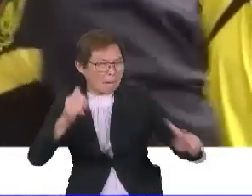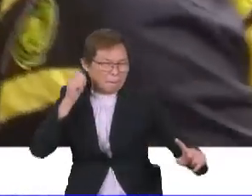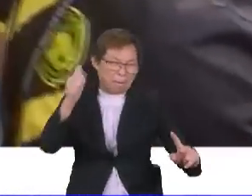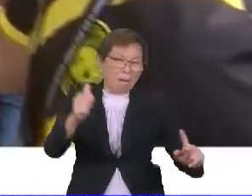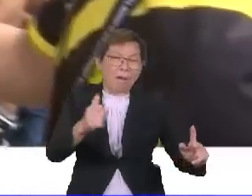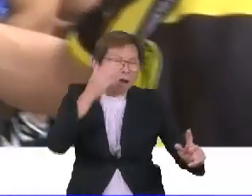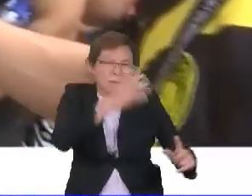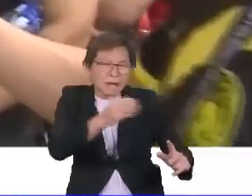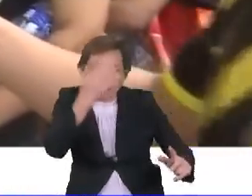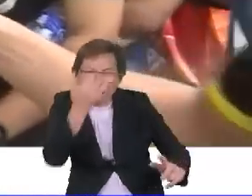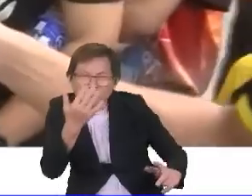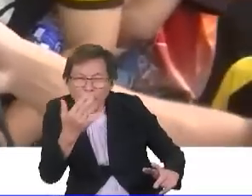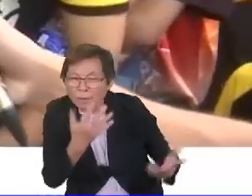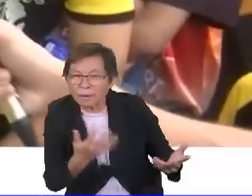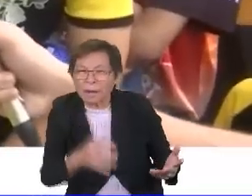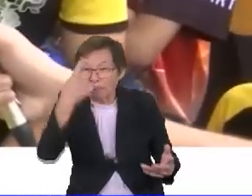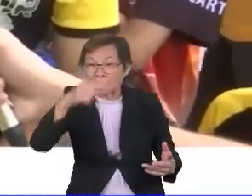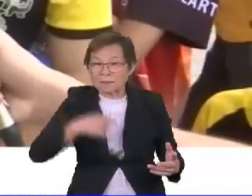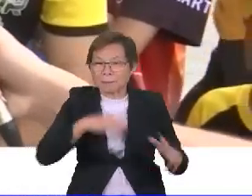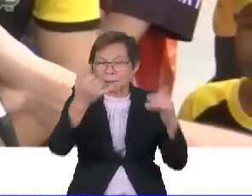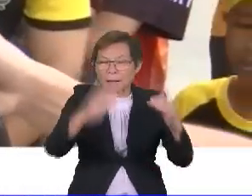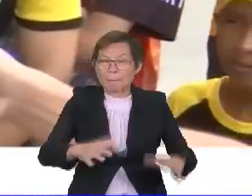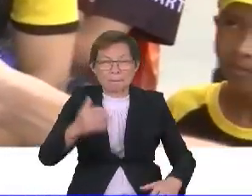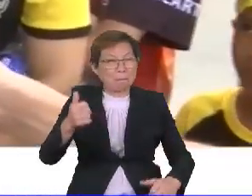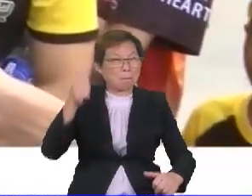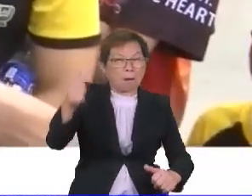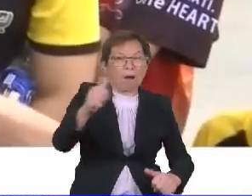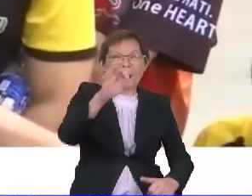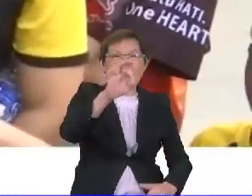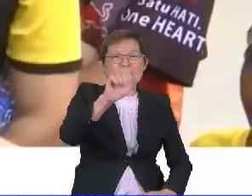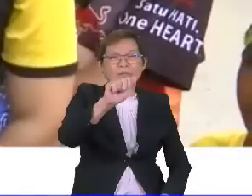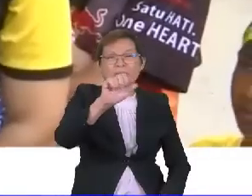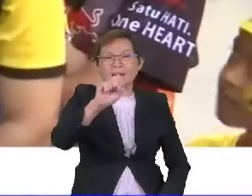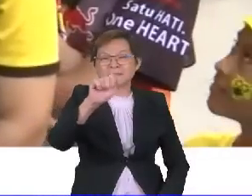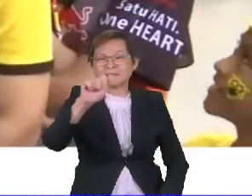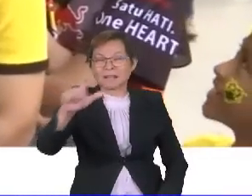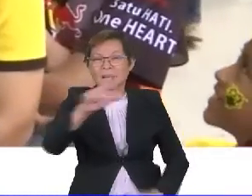kenapa Oke bagi saya pemain yang paling menonjol adalah